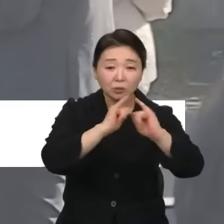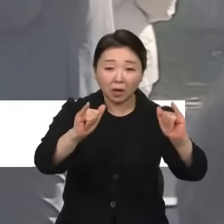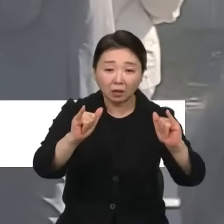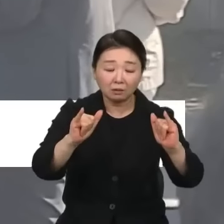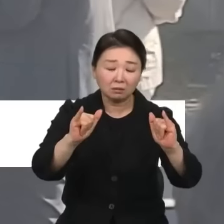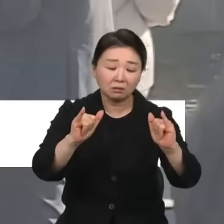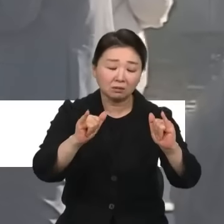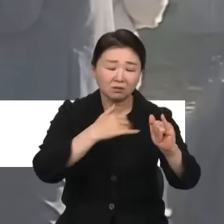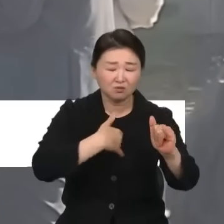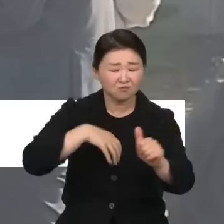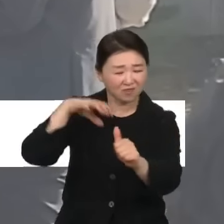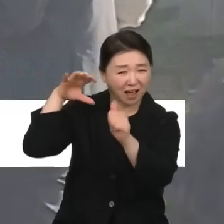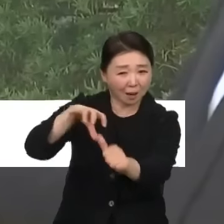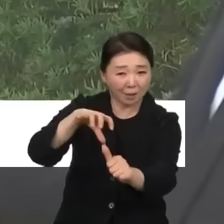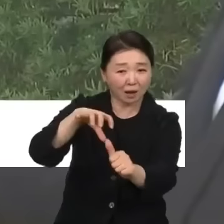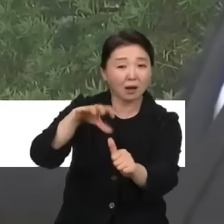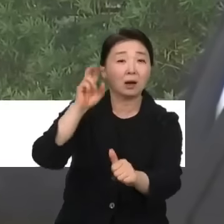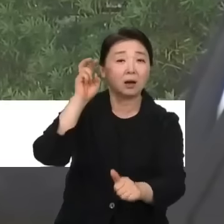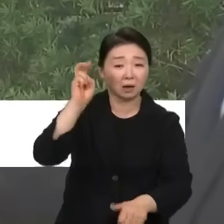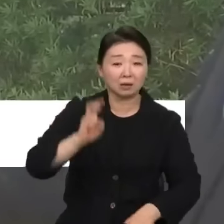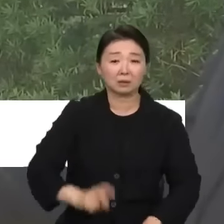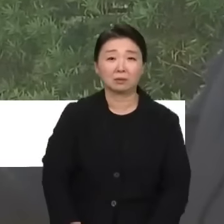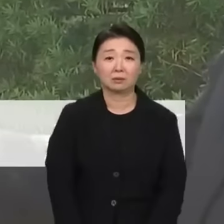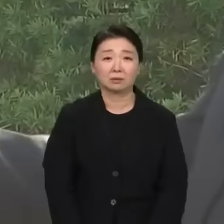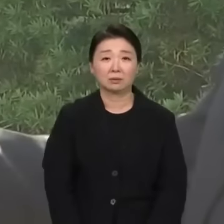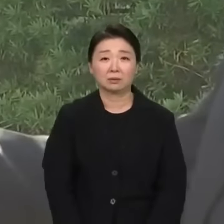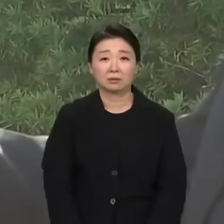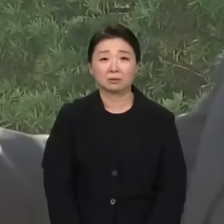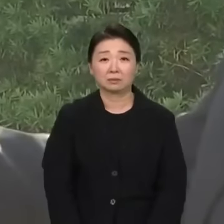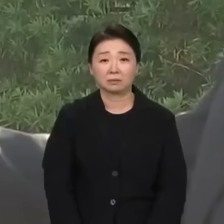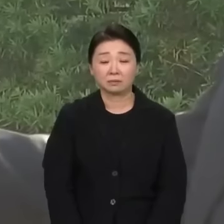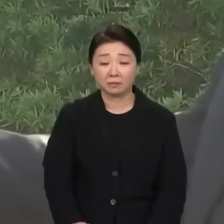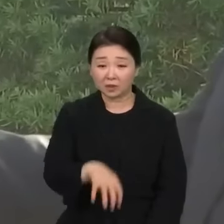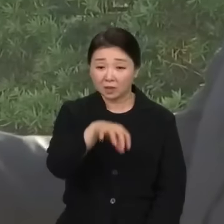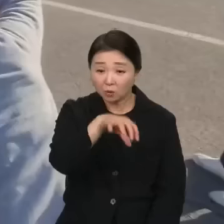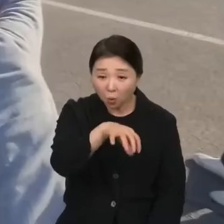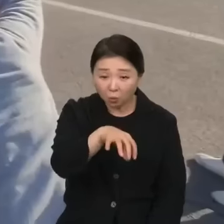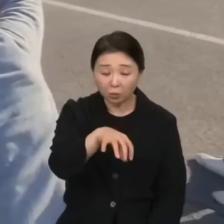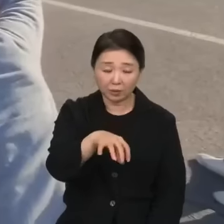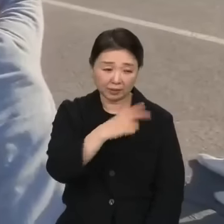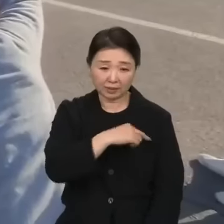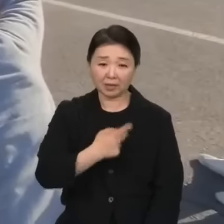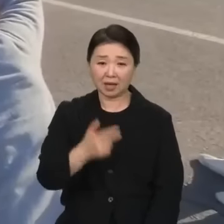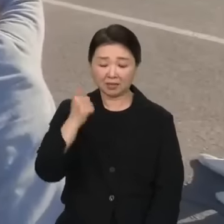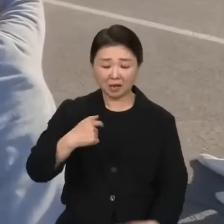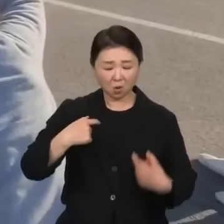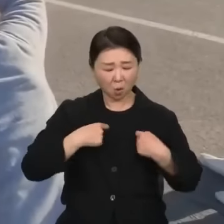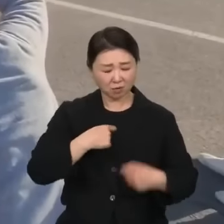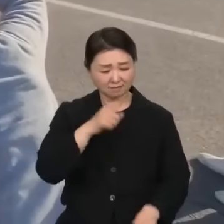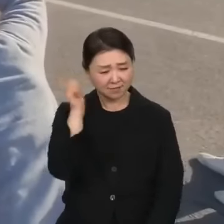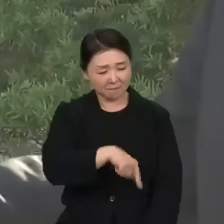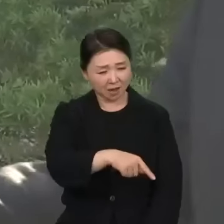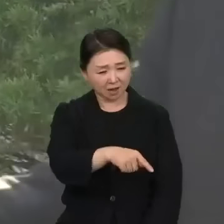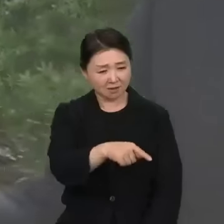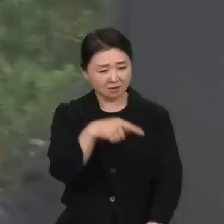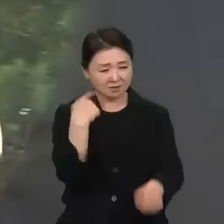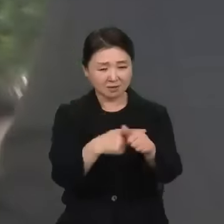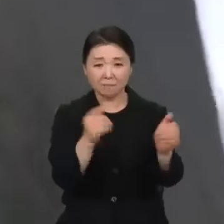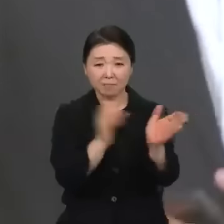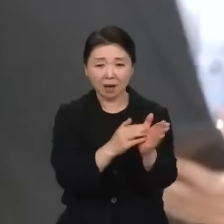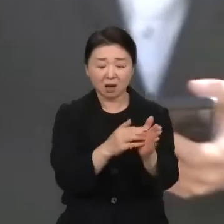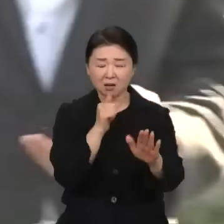충분히 압박으로 작용할 정황이었던 겁니다. 현장에선 사단장이 복장을 질책하는 등 지휘관들은 위축돼